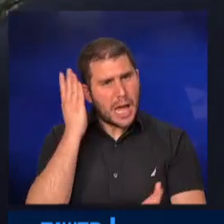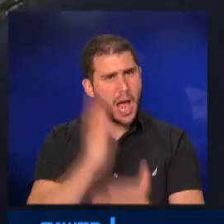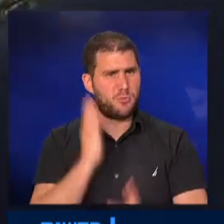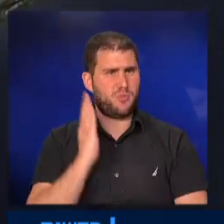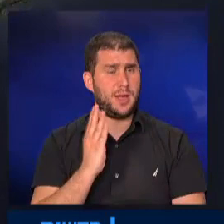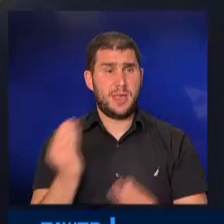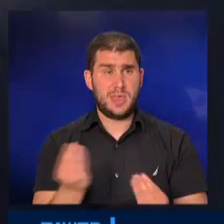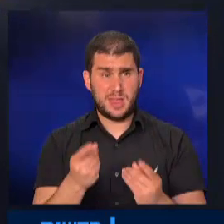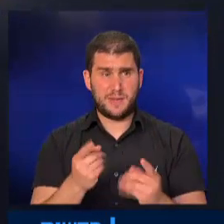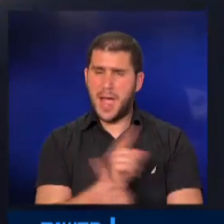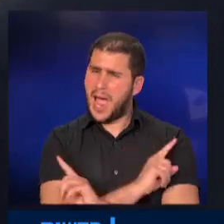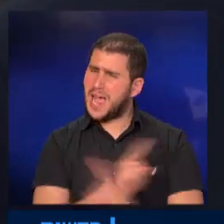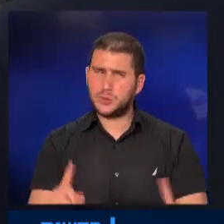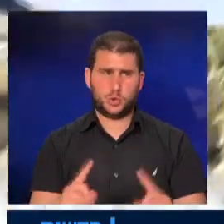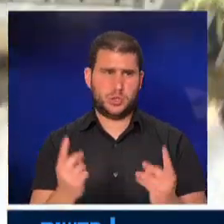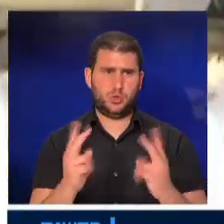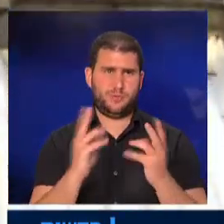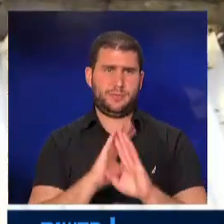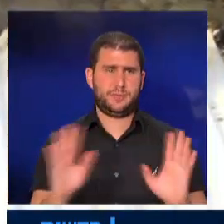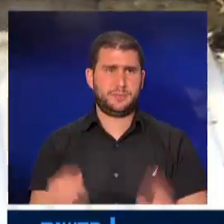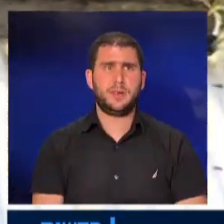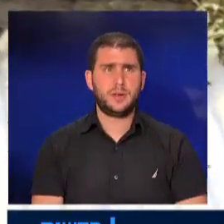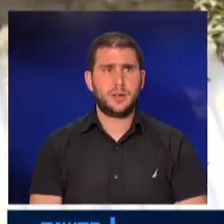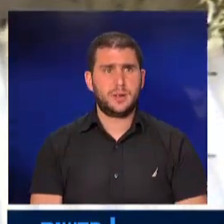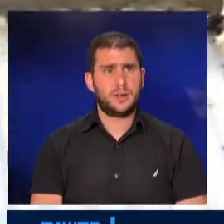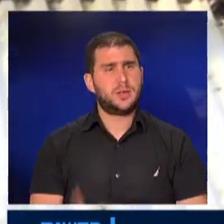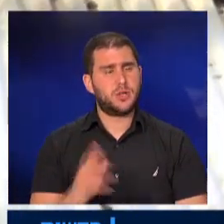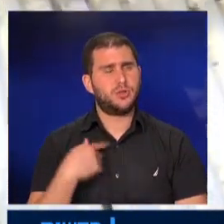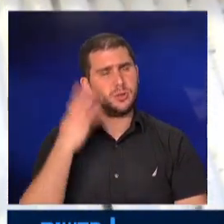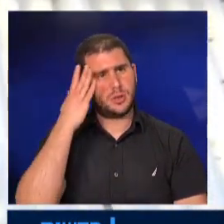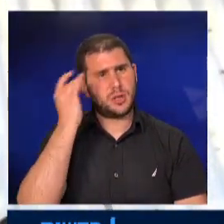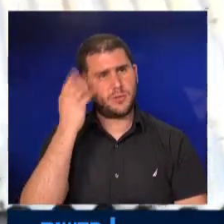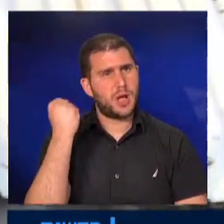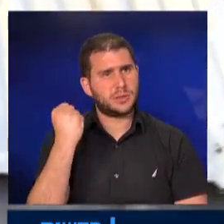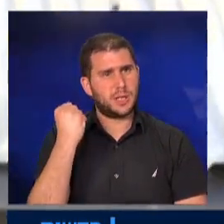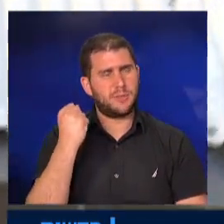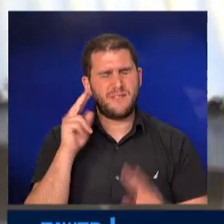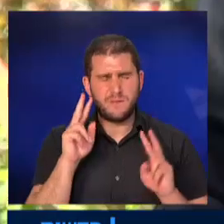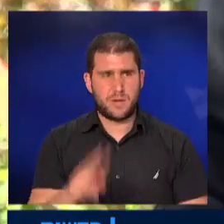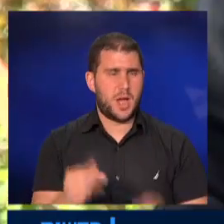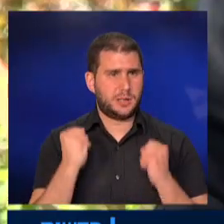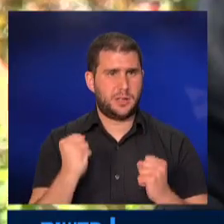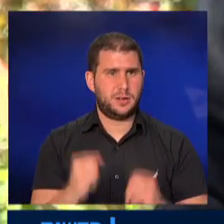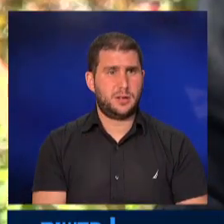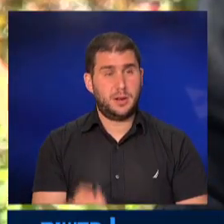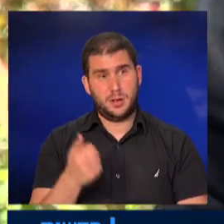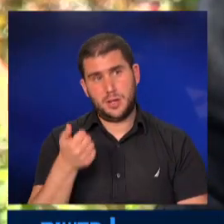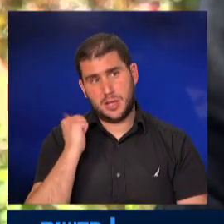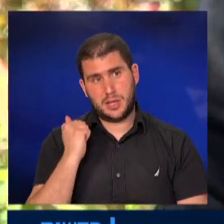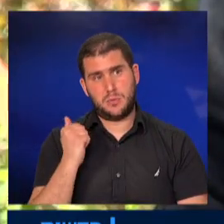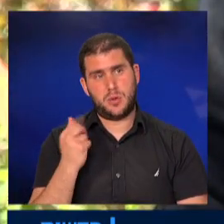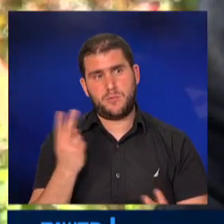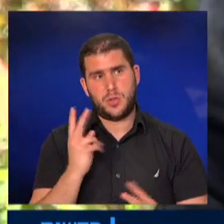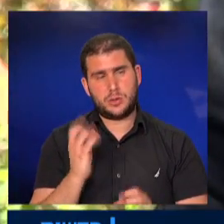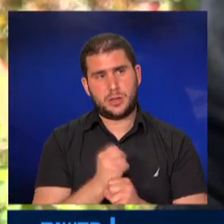משמעי, שדברים כאלה אסור שיקרו יותר. יש לי כאבי ראש, תופת חזקים. כמובן שאתמול לא